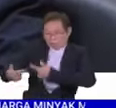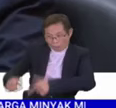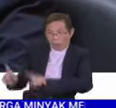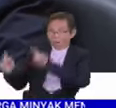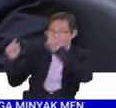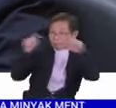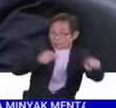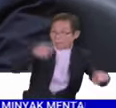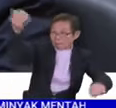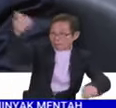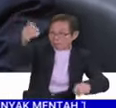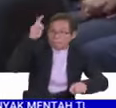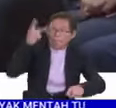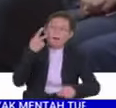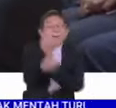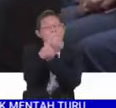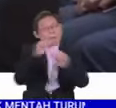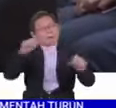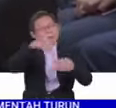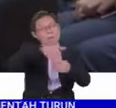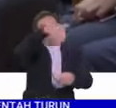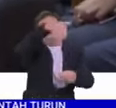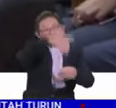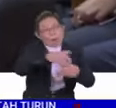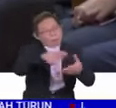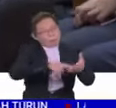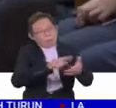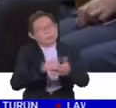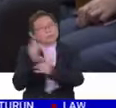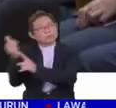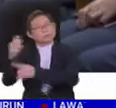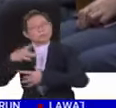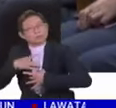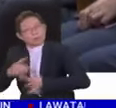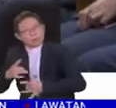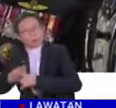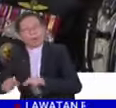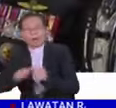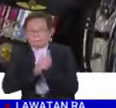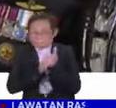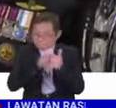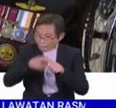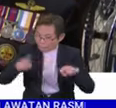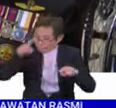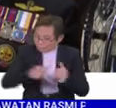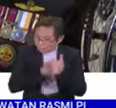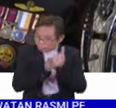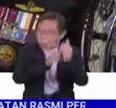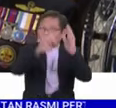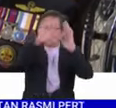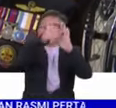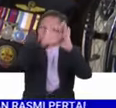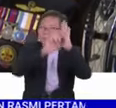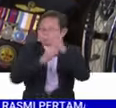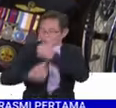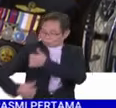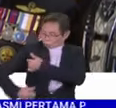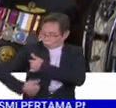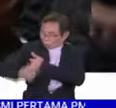hadir ceramah politik dan bebas mengundi calon pilihan. Namun mereka perlu akur dengan etika